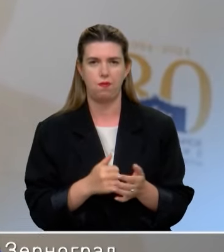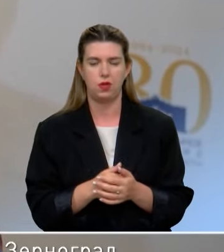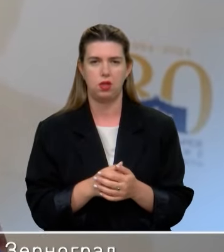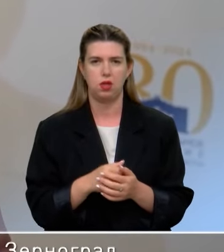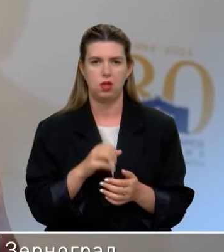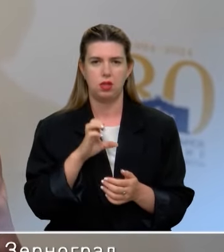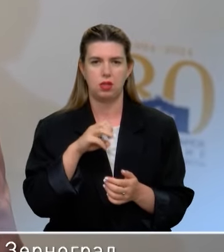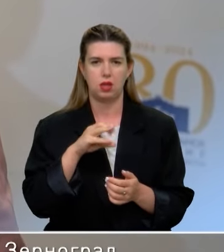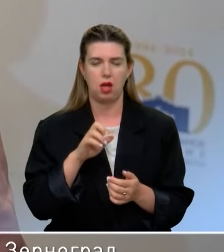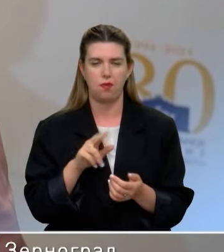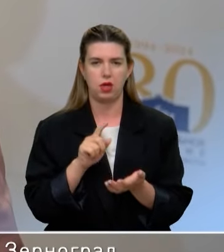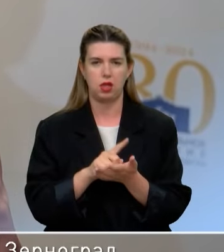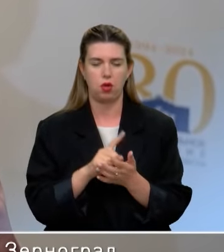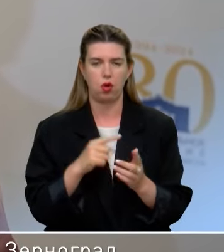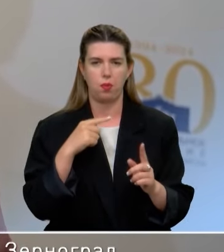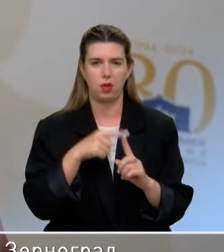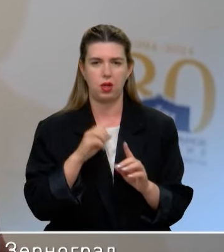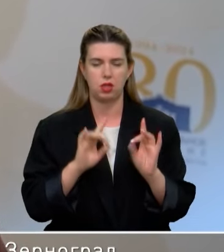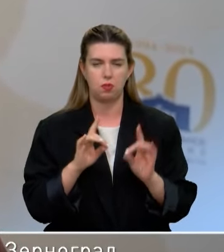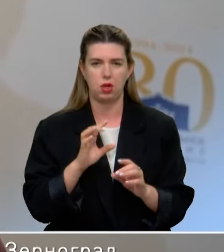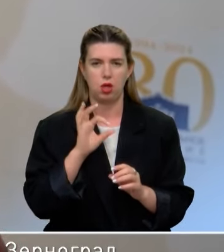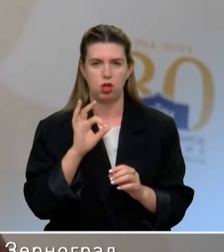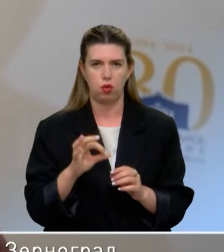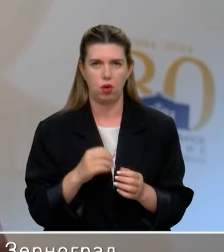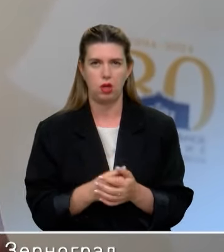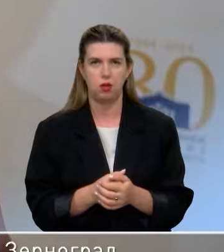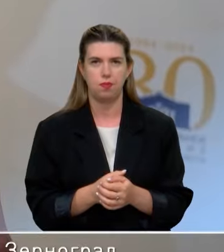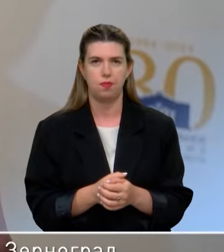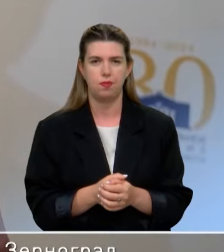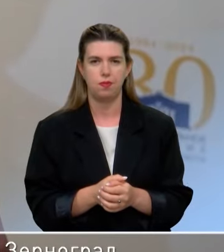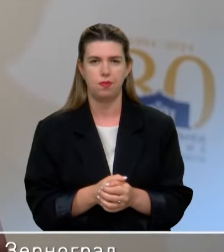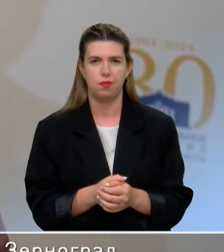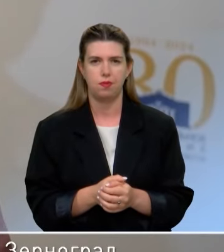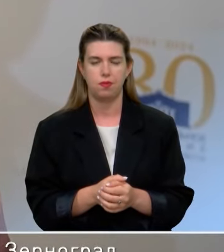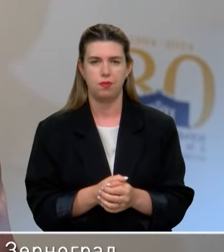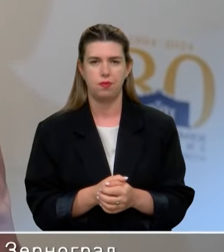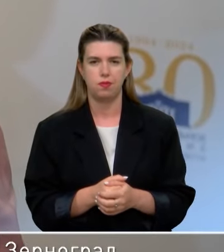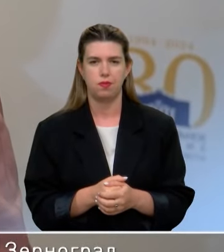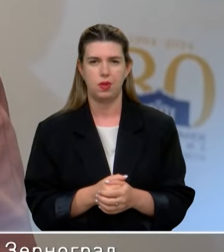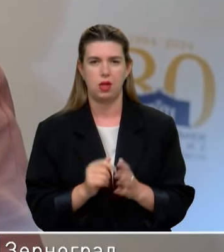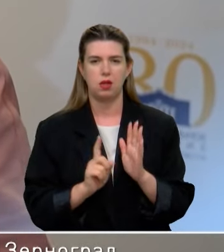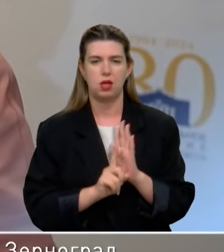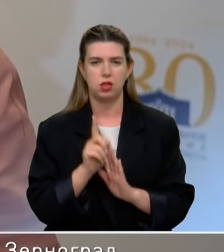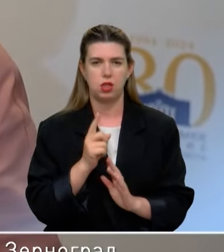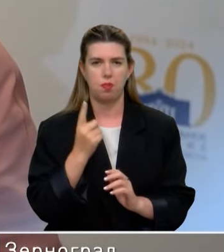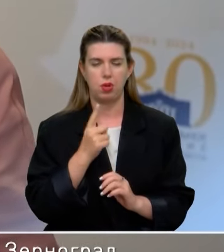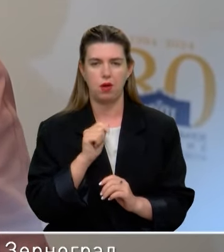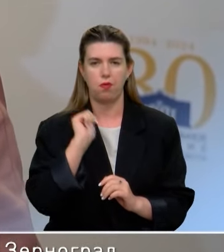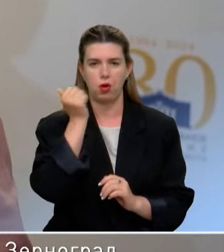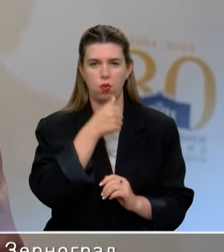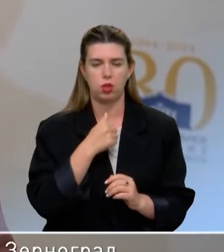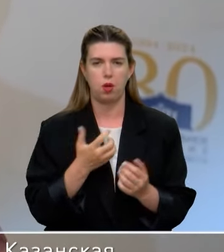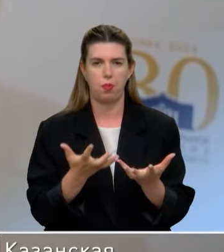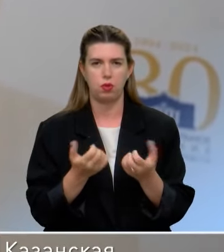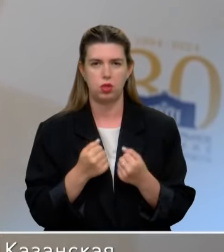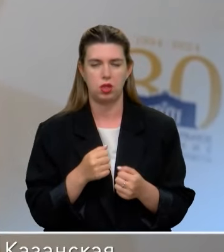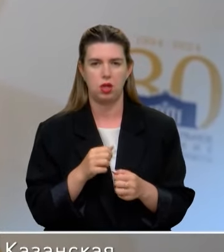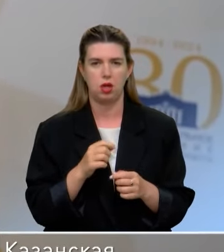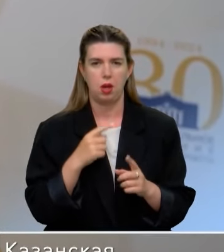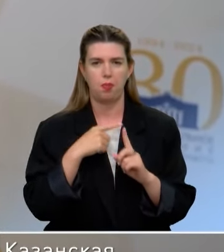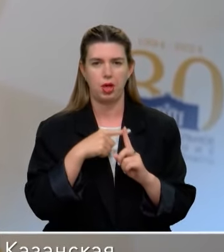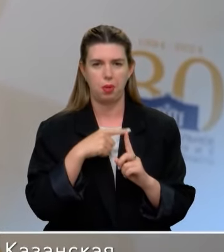ставку налога на прибыль в размере ноль с начиная с первого года получения